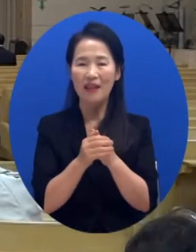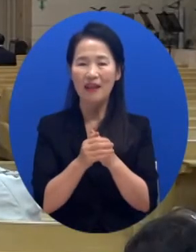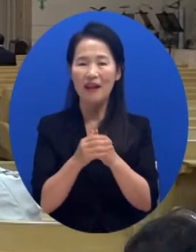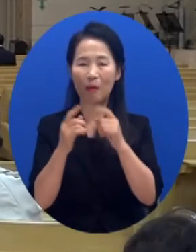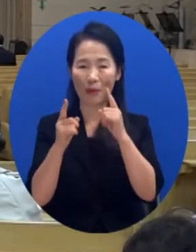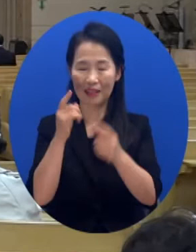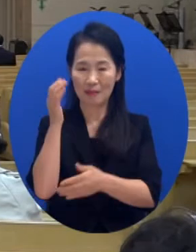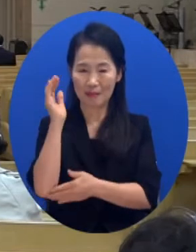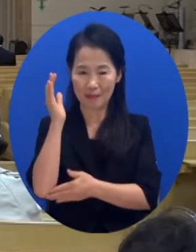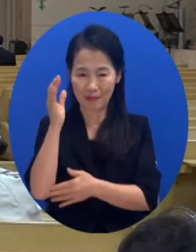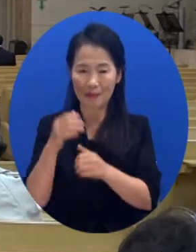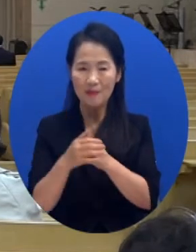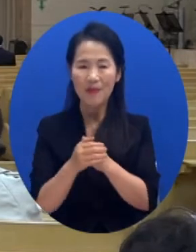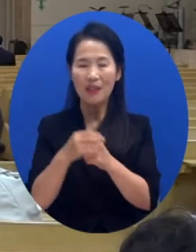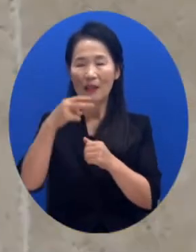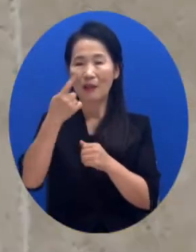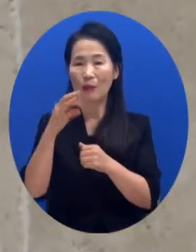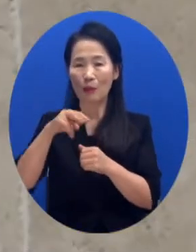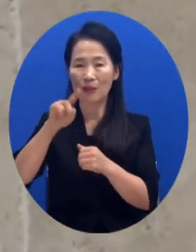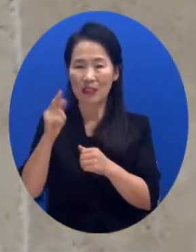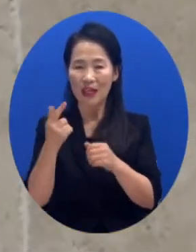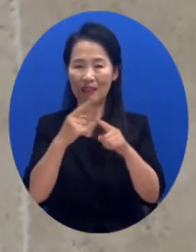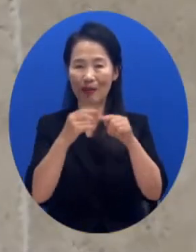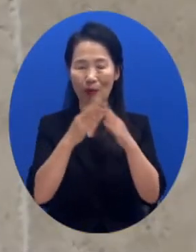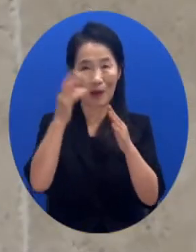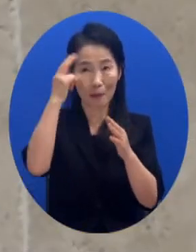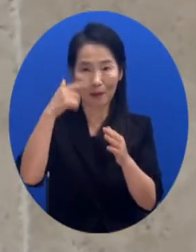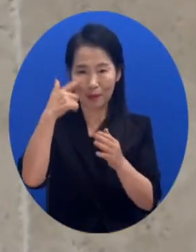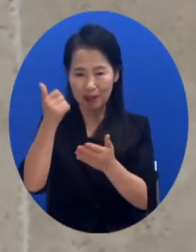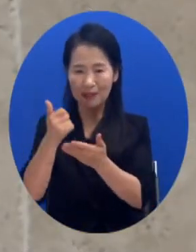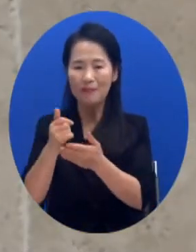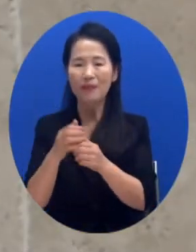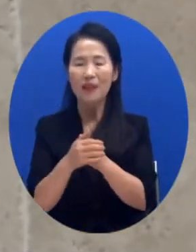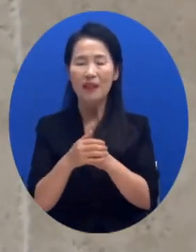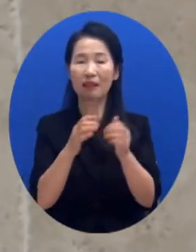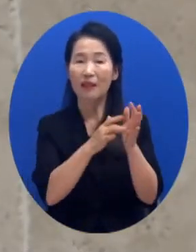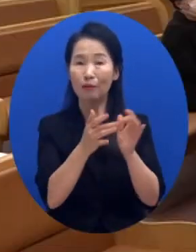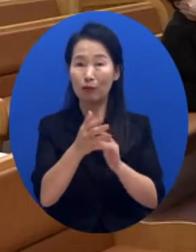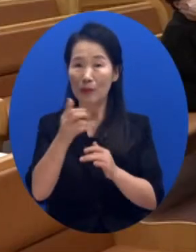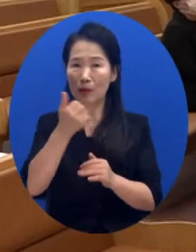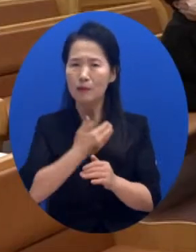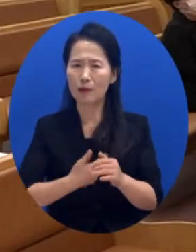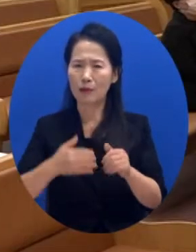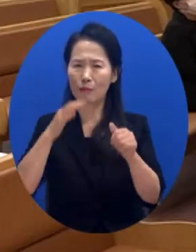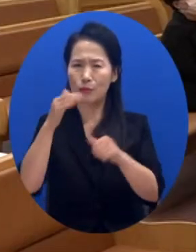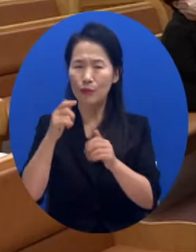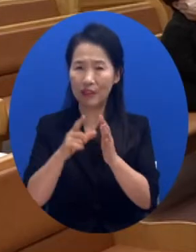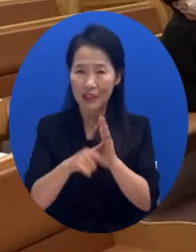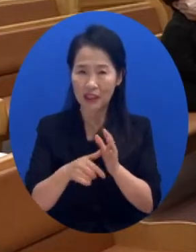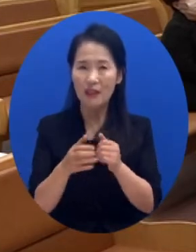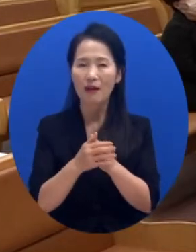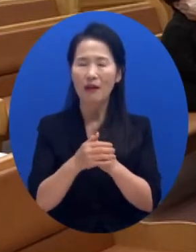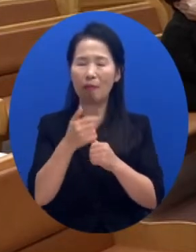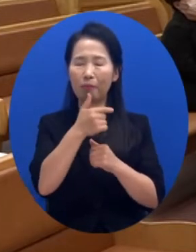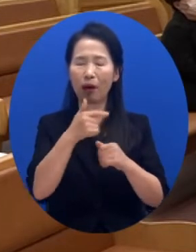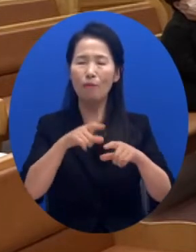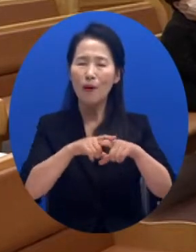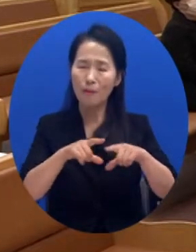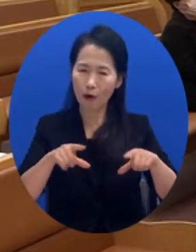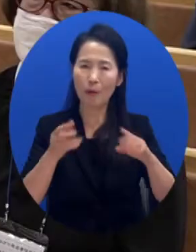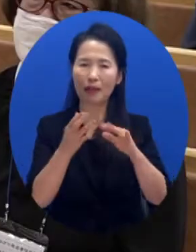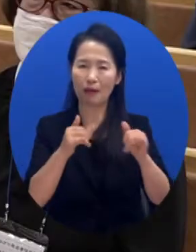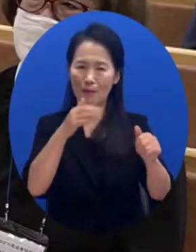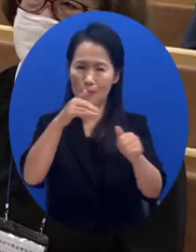말씀의 전한 지도 꿈은 동산교회 박영찬 목사는 예수님이 제자들을 부르실 때 지극히 평범한 사람들을